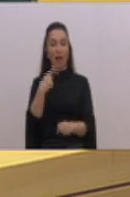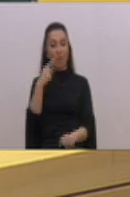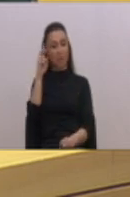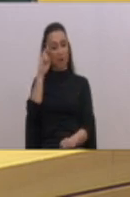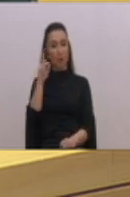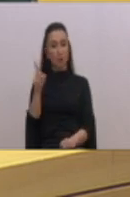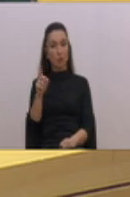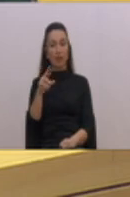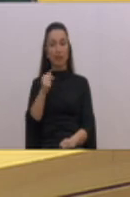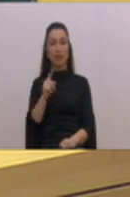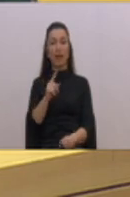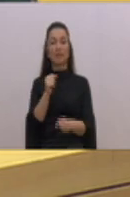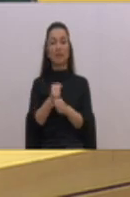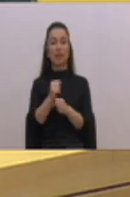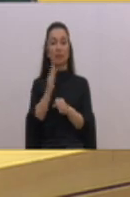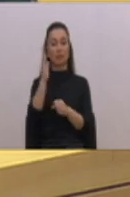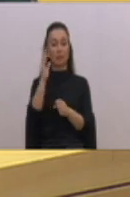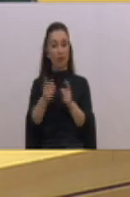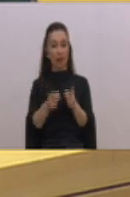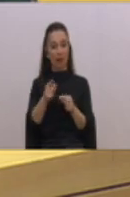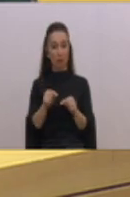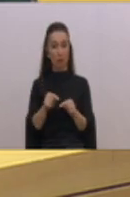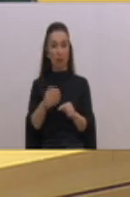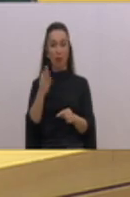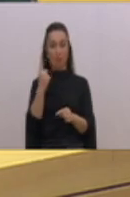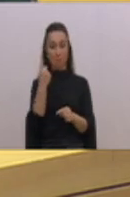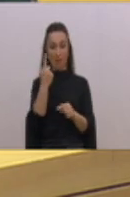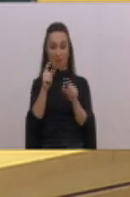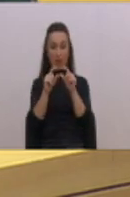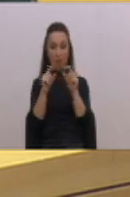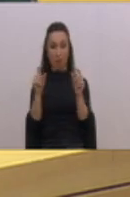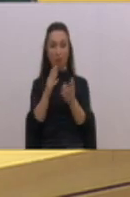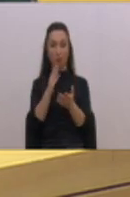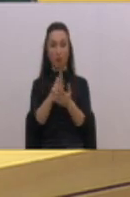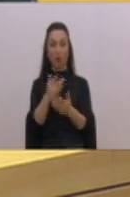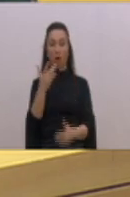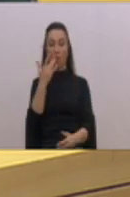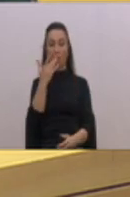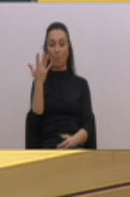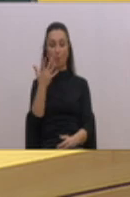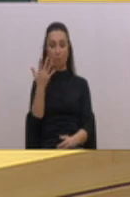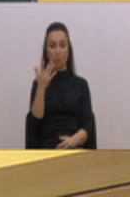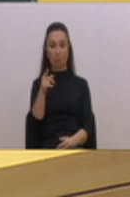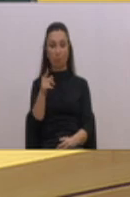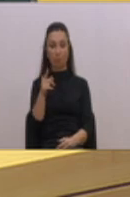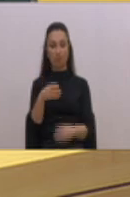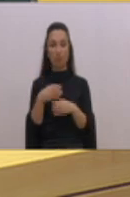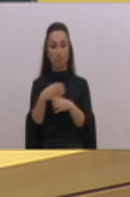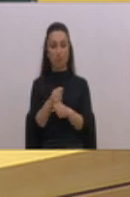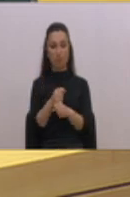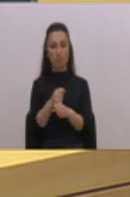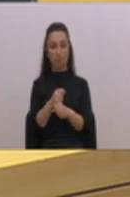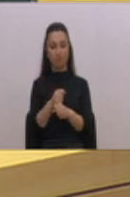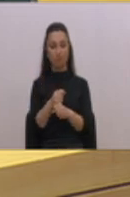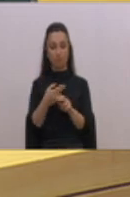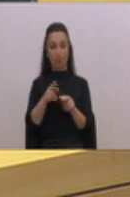ხელისუფლება და რას აკეთებს რეალურად. პირველი პუნქტი, ეს არის პოლიტიკური პოლარიზების შემცირება.